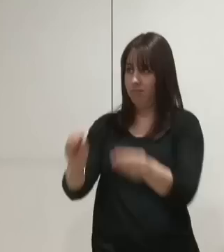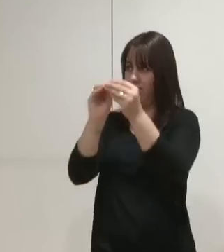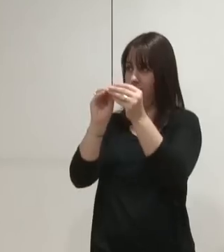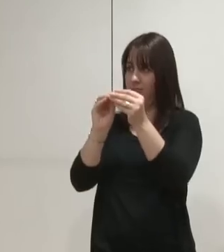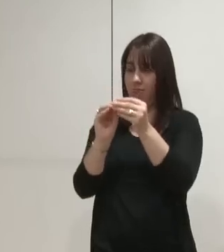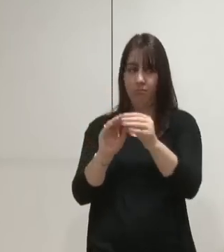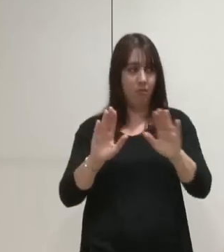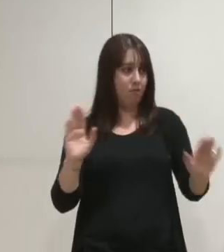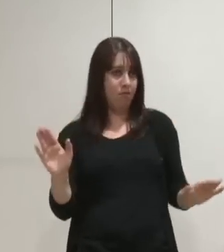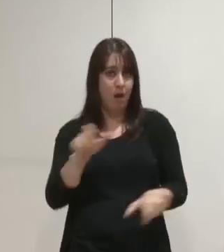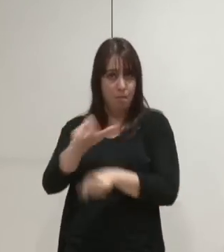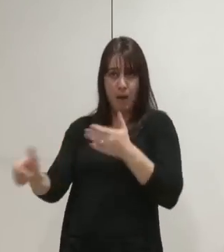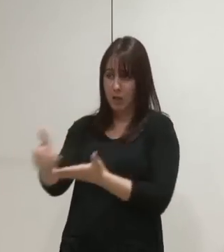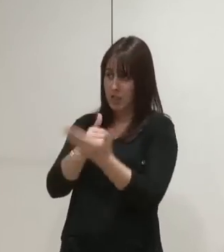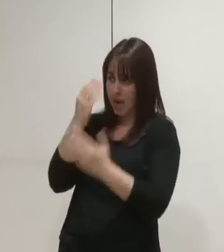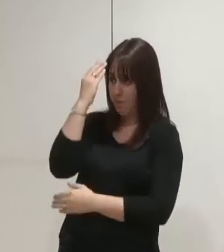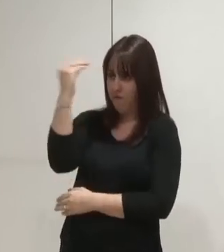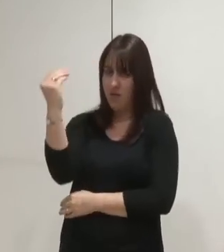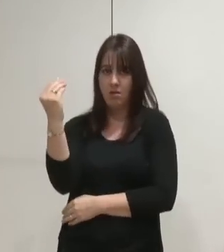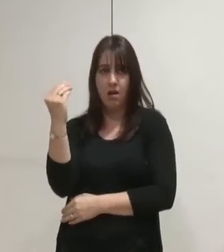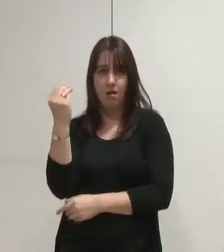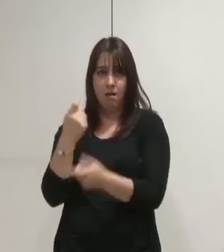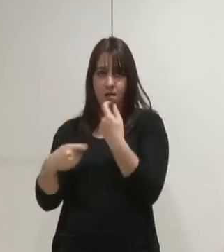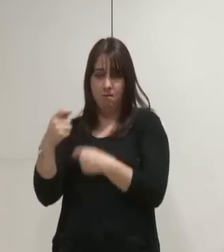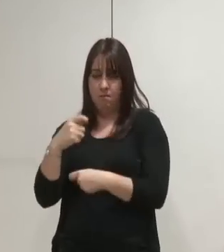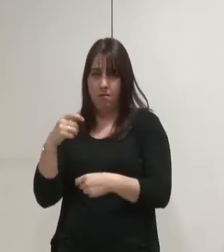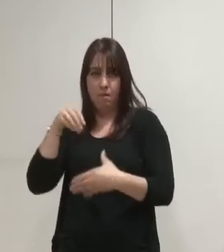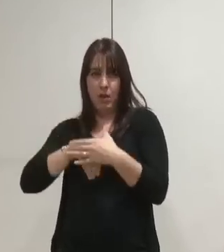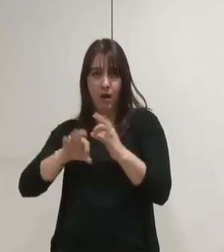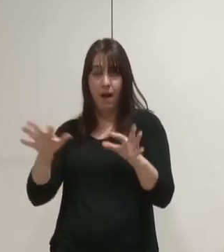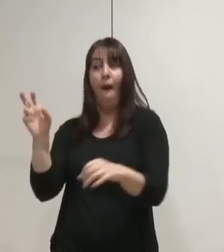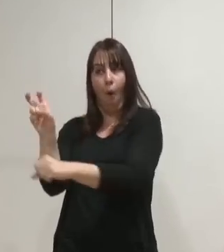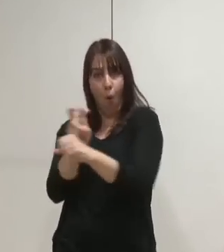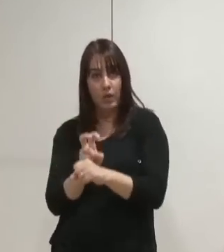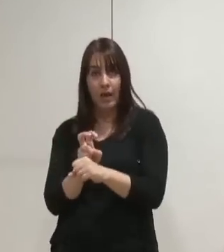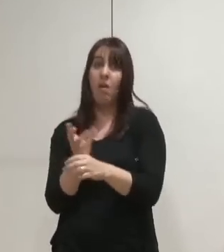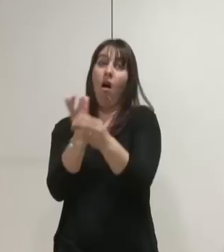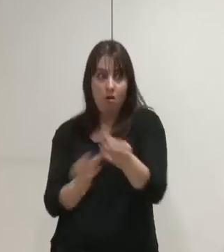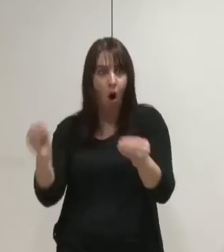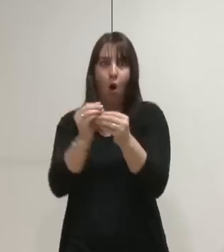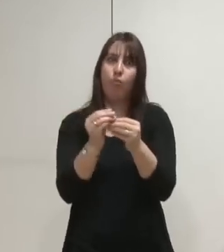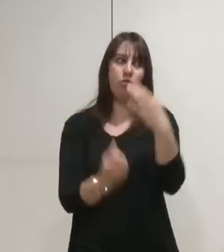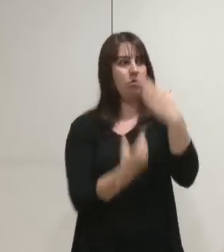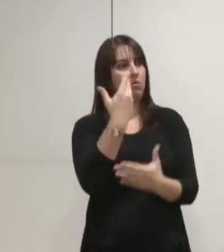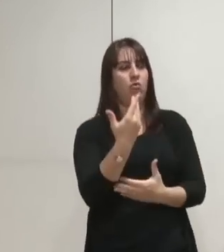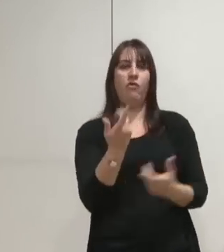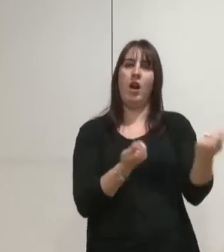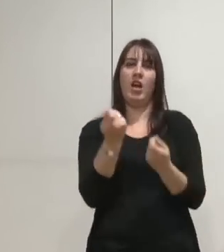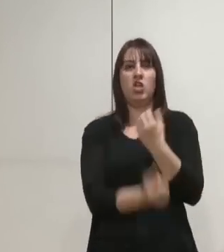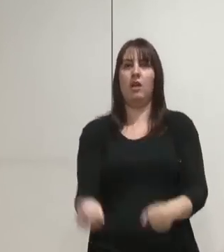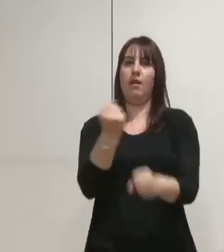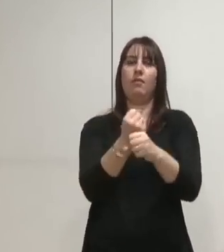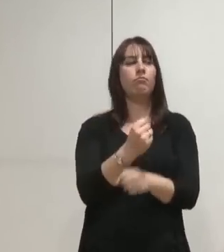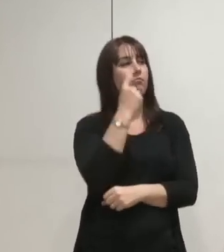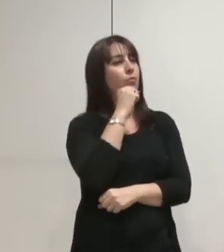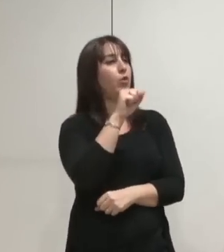aucune économie sur le personnel on garde absolument tout le monde et on nous crée une nouvelle régie alors cette nouvelle régie on en a beaucoup parlé monsieur